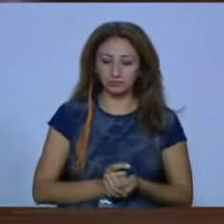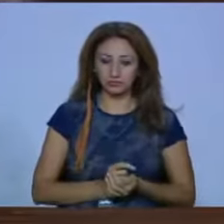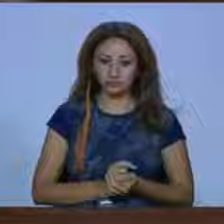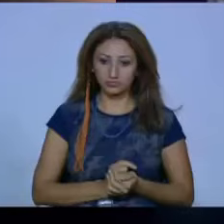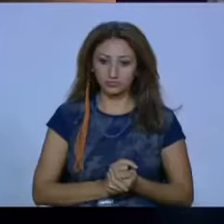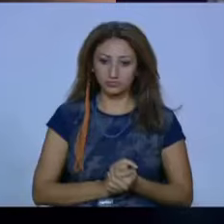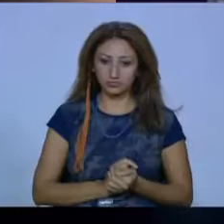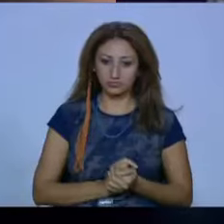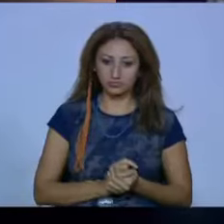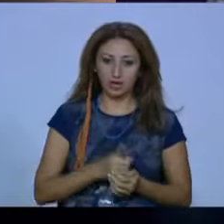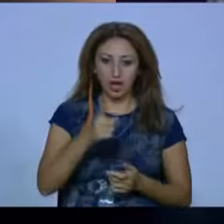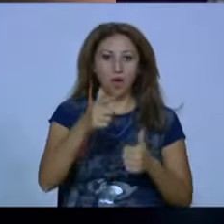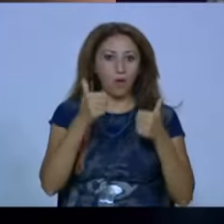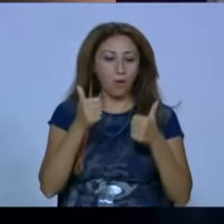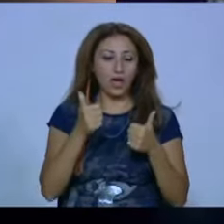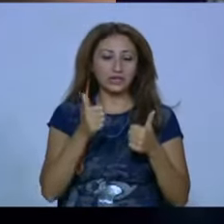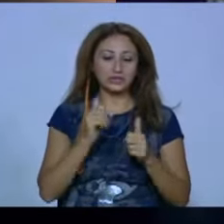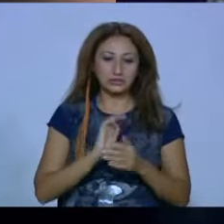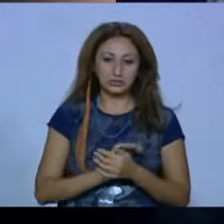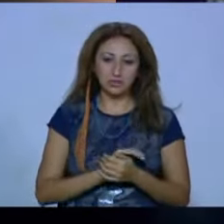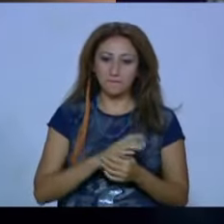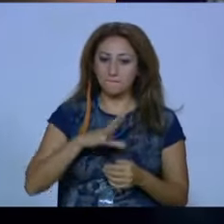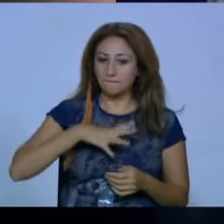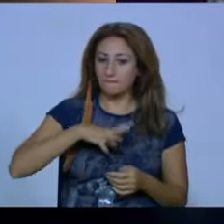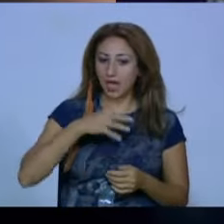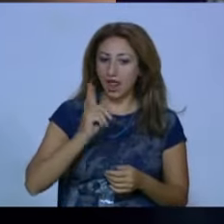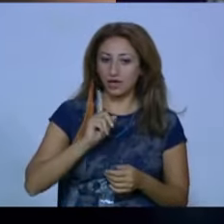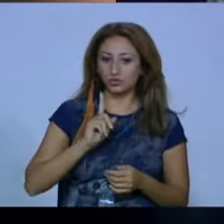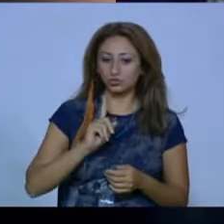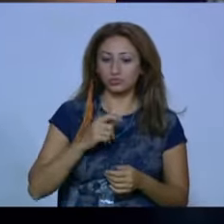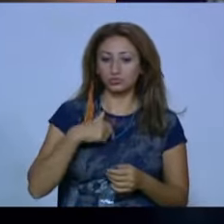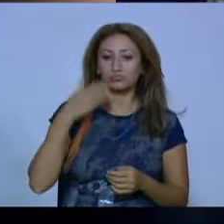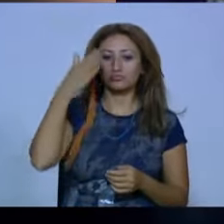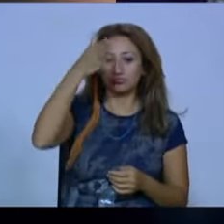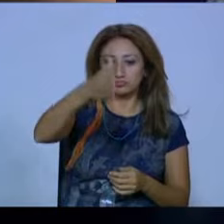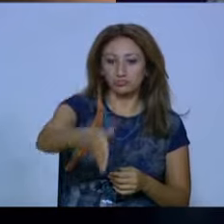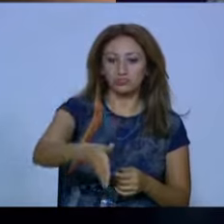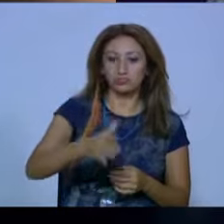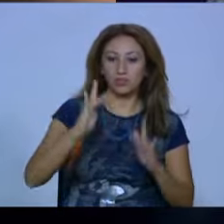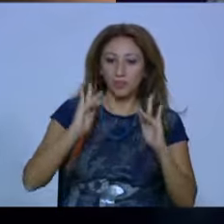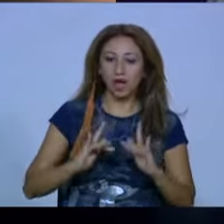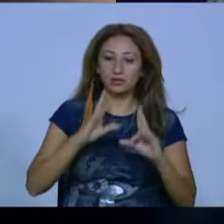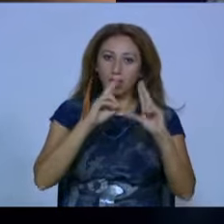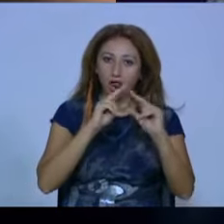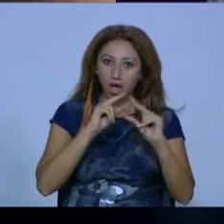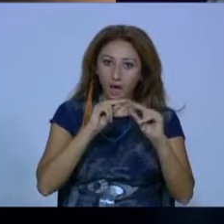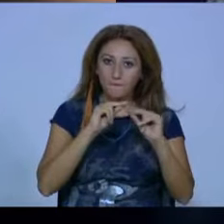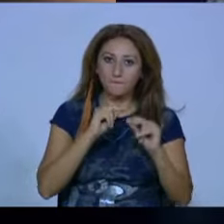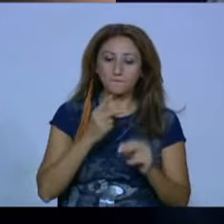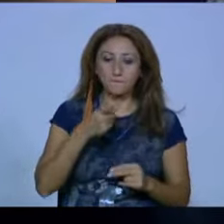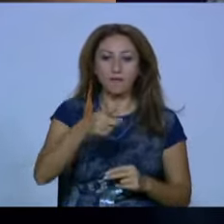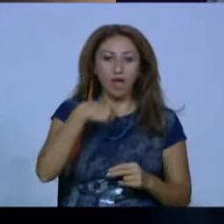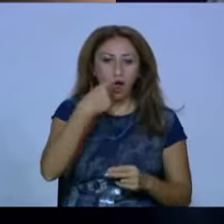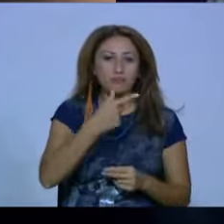قال لي علاء في خير وما يقلقش خالص، خدني وديني لي. ورحنا قعد معاه وكلمه وعلاء فضفض